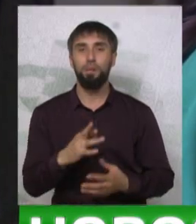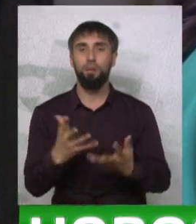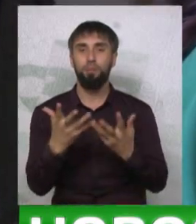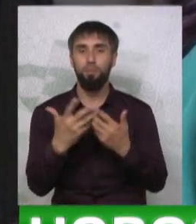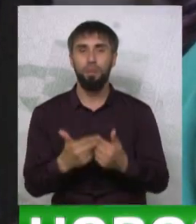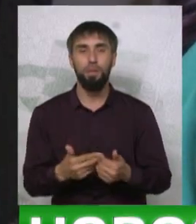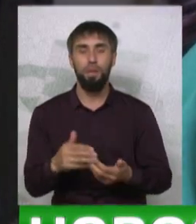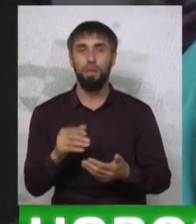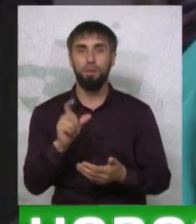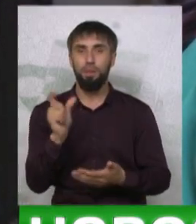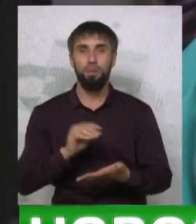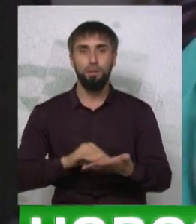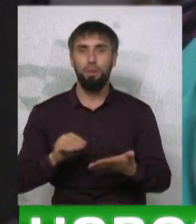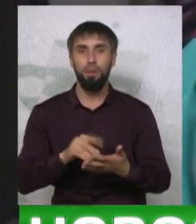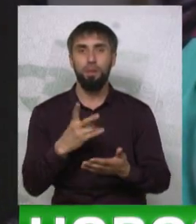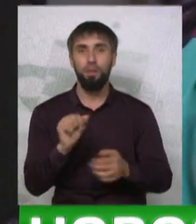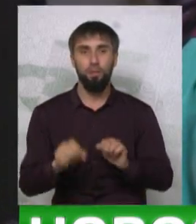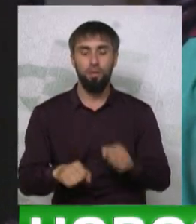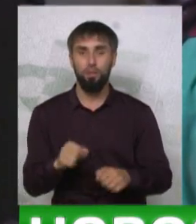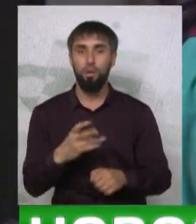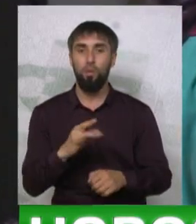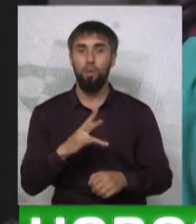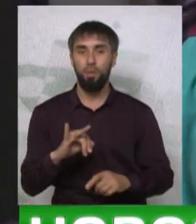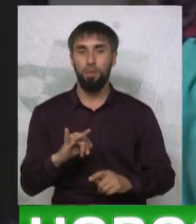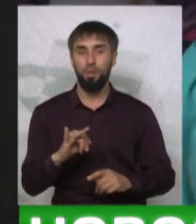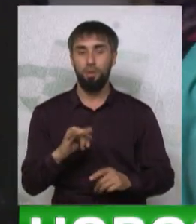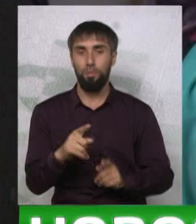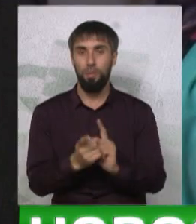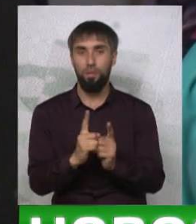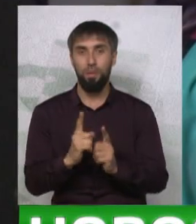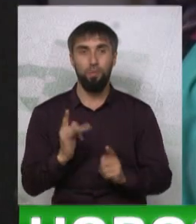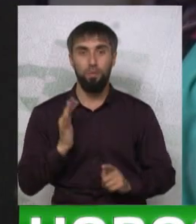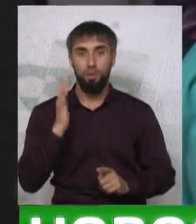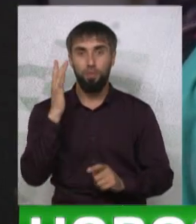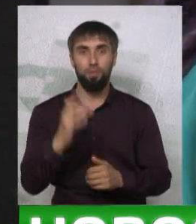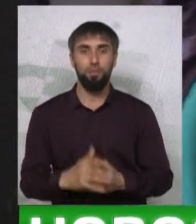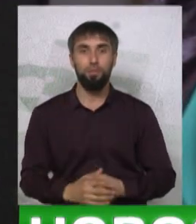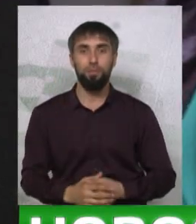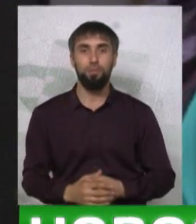не уложить, но они приводят к мысли...